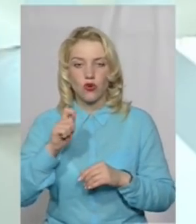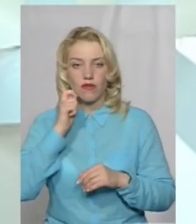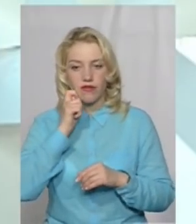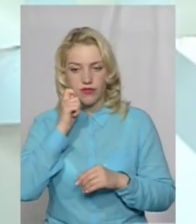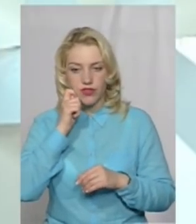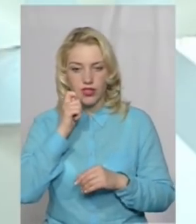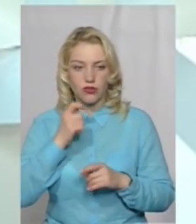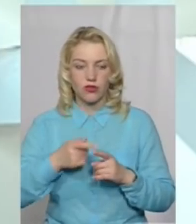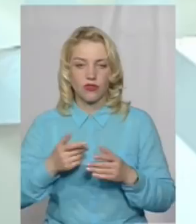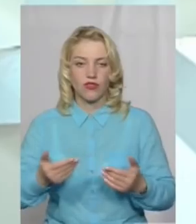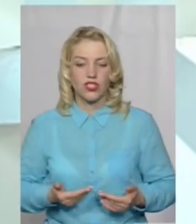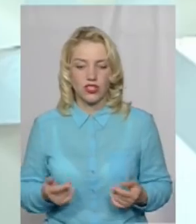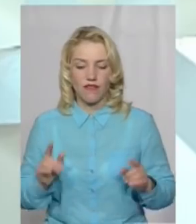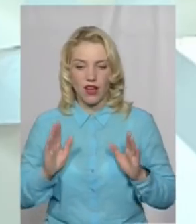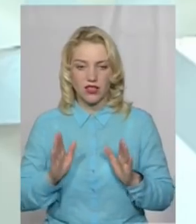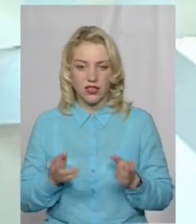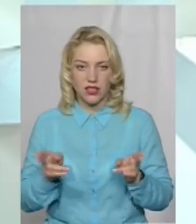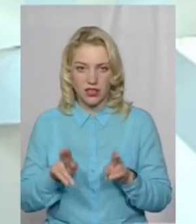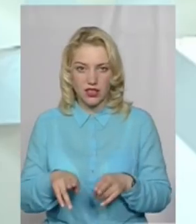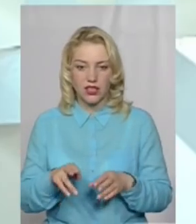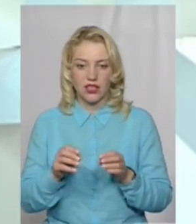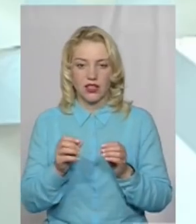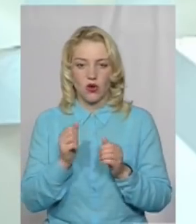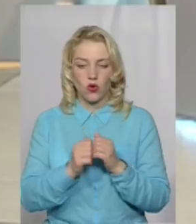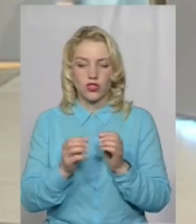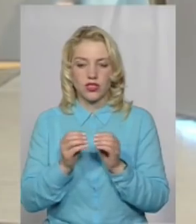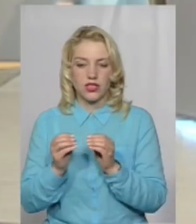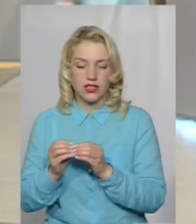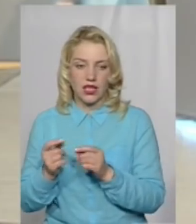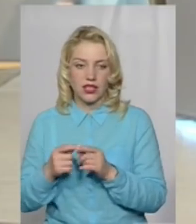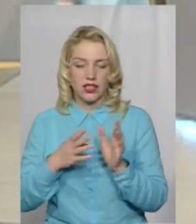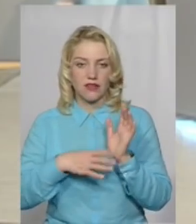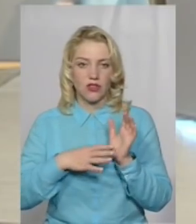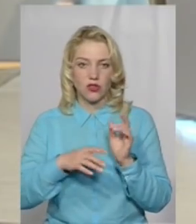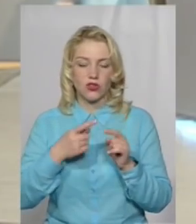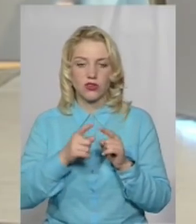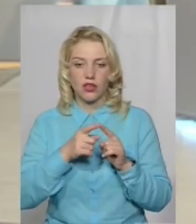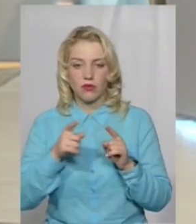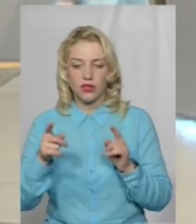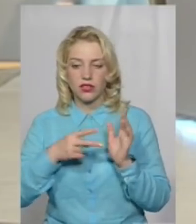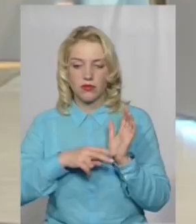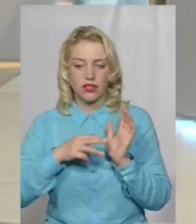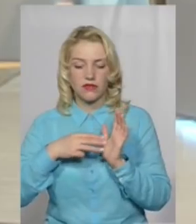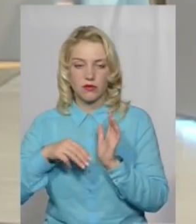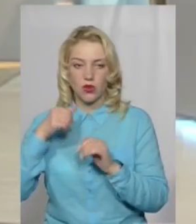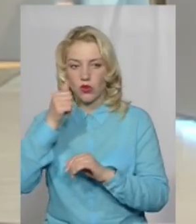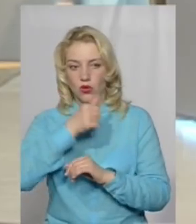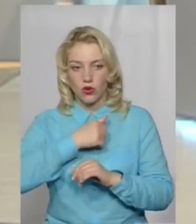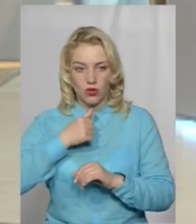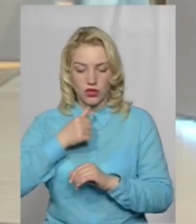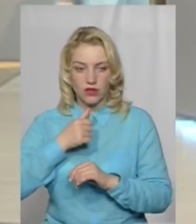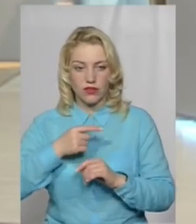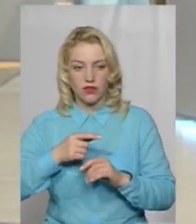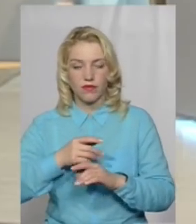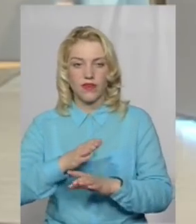виживає кожен десятий. 90% 9 їх на протязі цих 70-80 років,